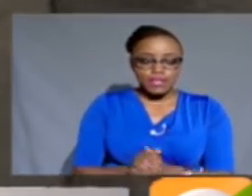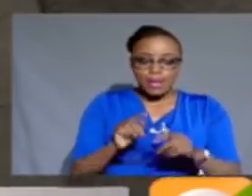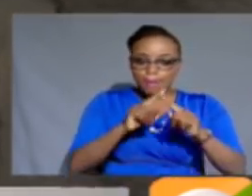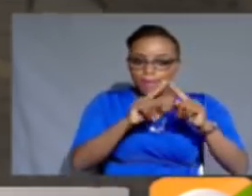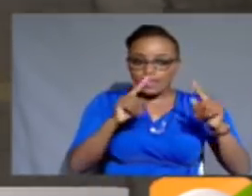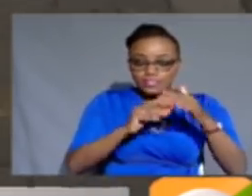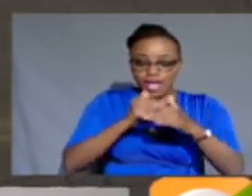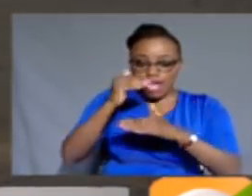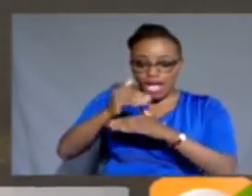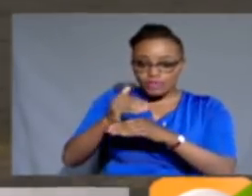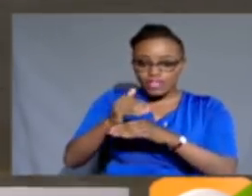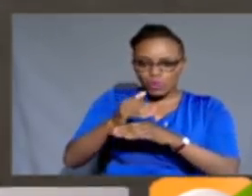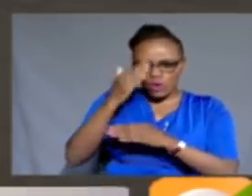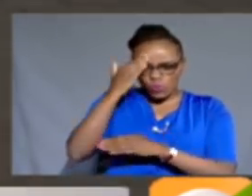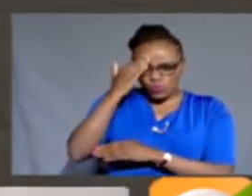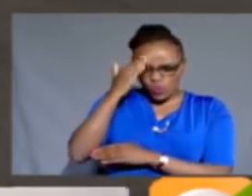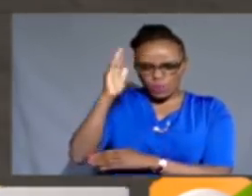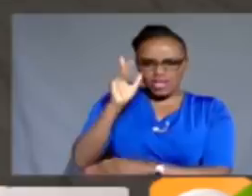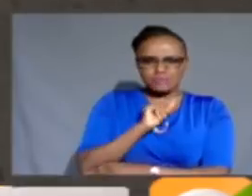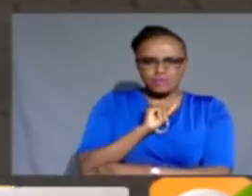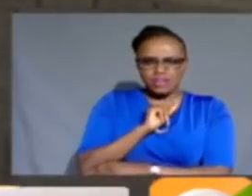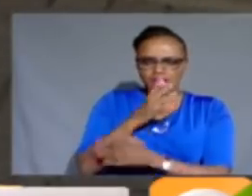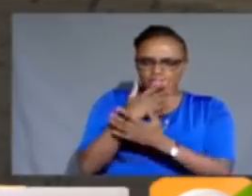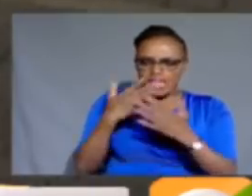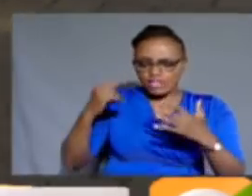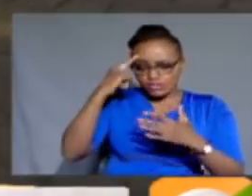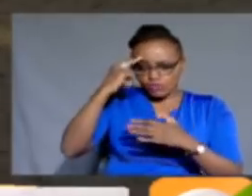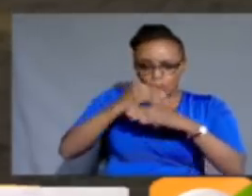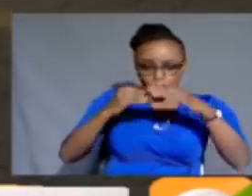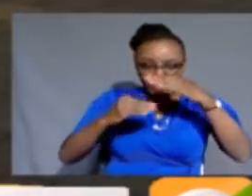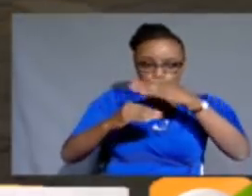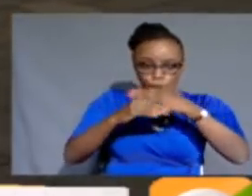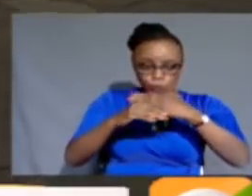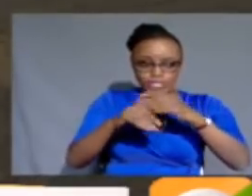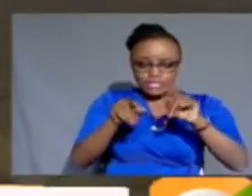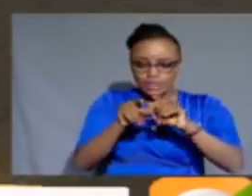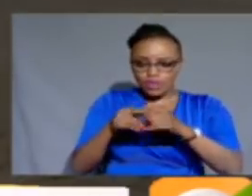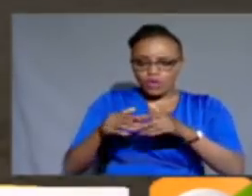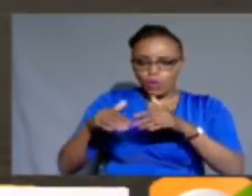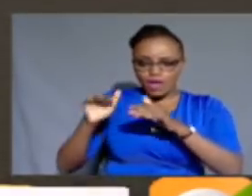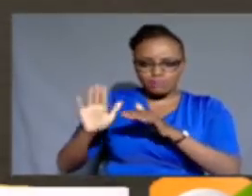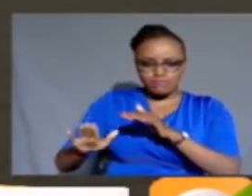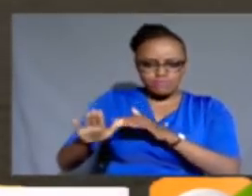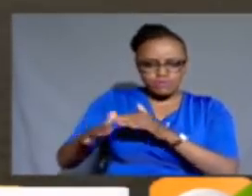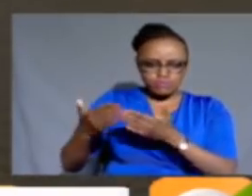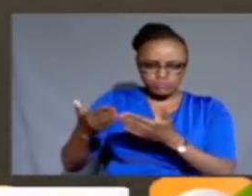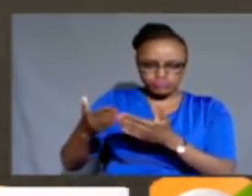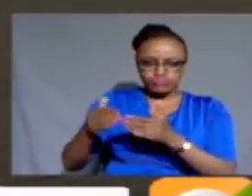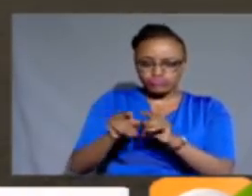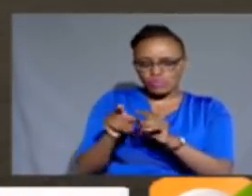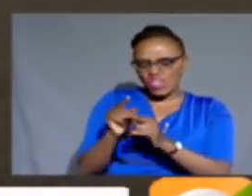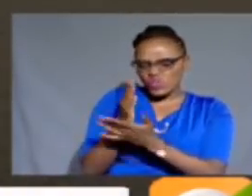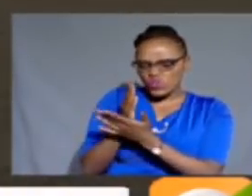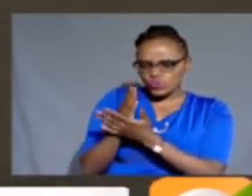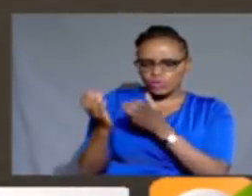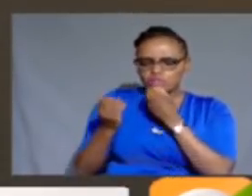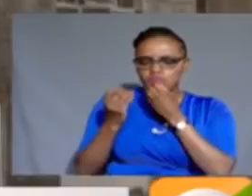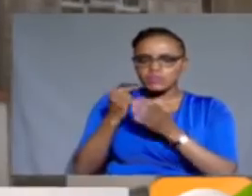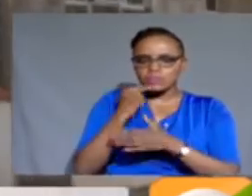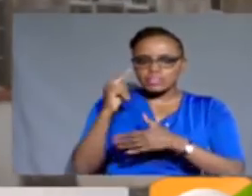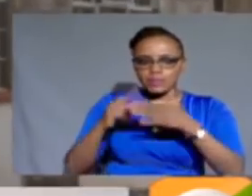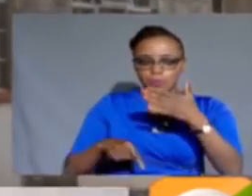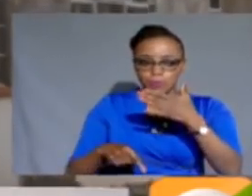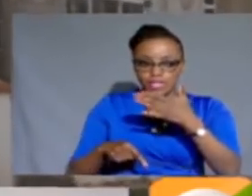Lakini baadaye tukabaini kuwa vifaa vya ujenzi vilikuwa vikiwekwa hapa, duru zikiarifu